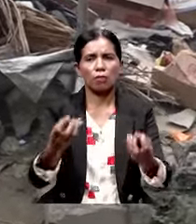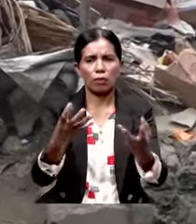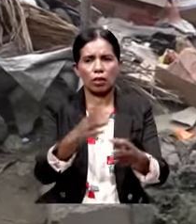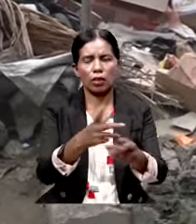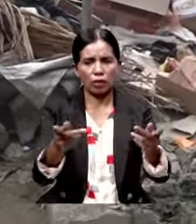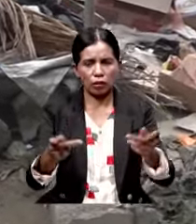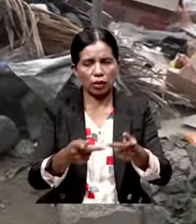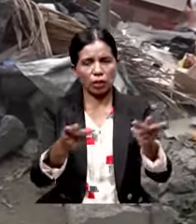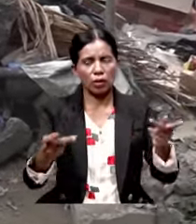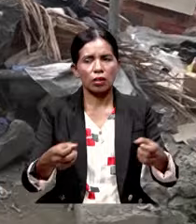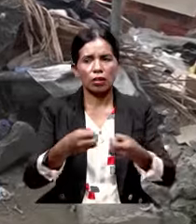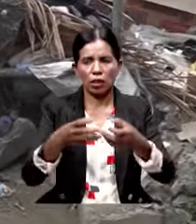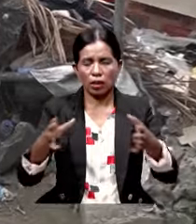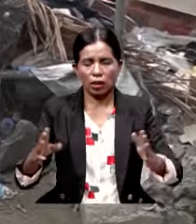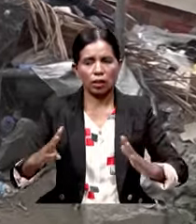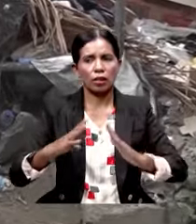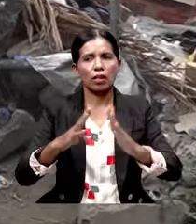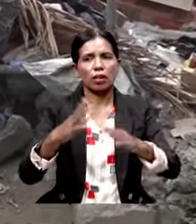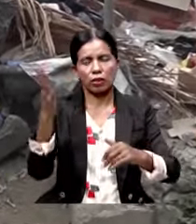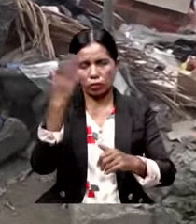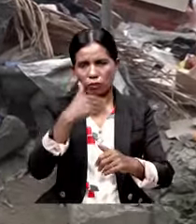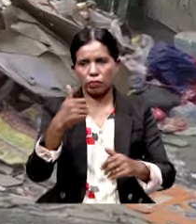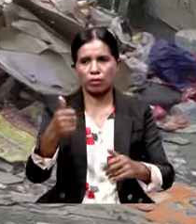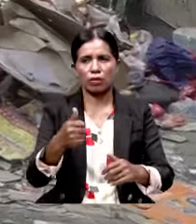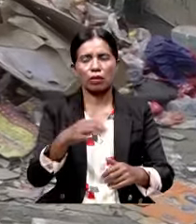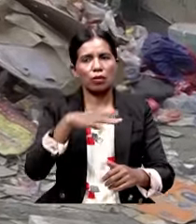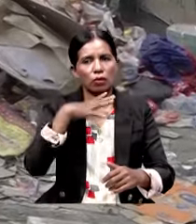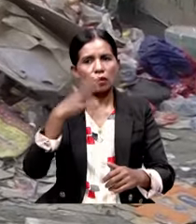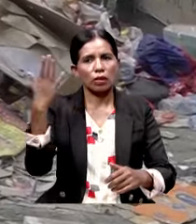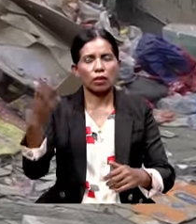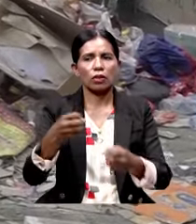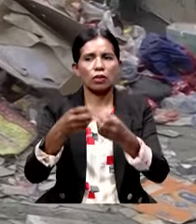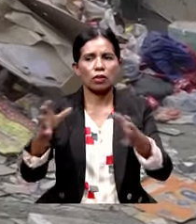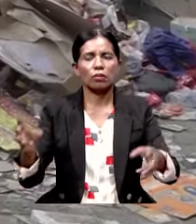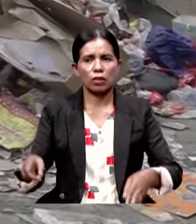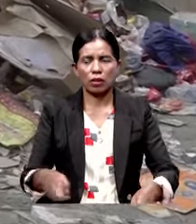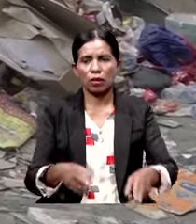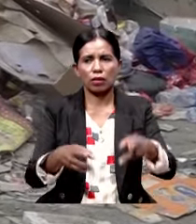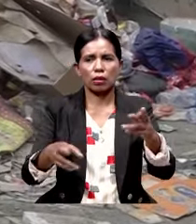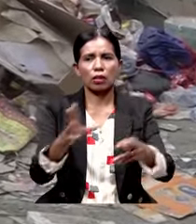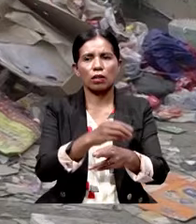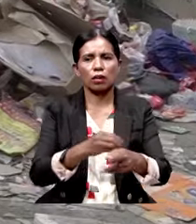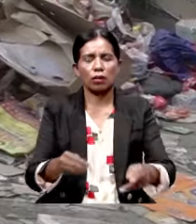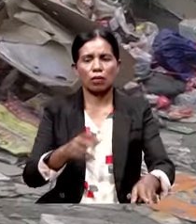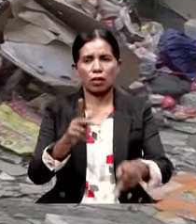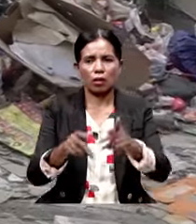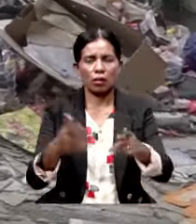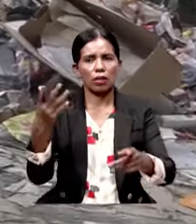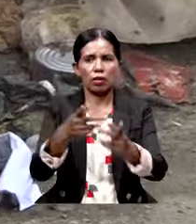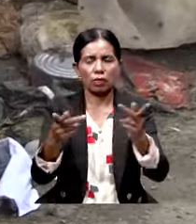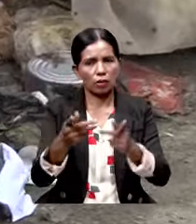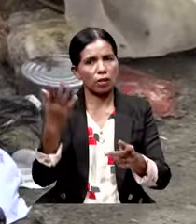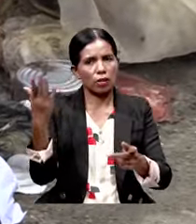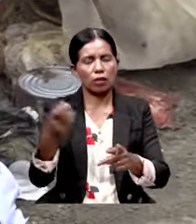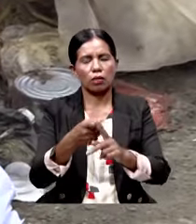fatin-fatin, rodi a lá com a cidade de Furac. Lixo e a área é mutin, na Clecker, torre a estrada Laran, tuir comunidade e a área refere,